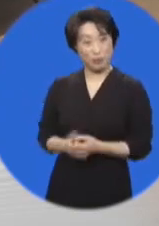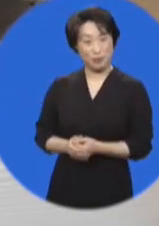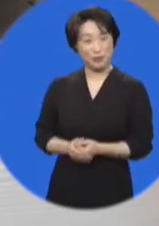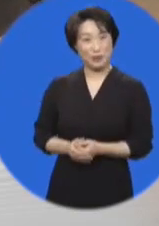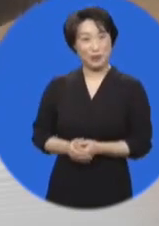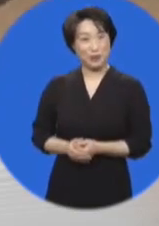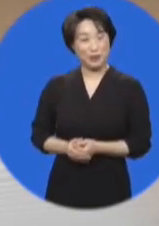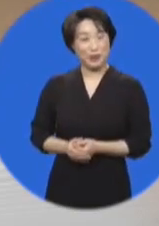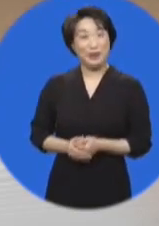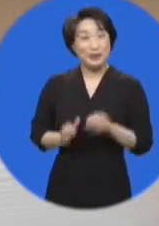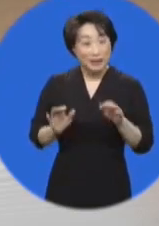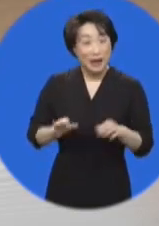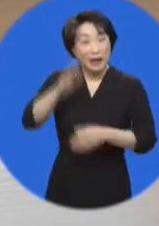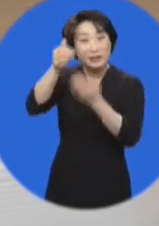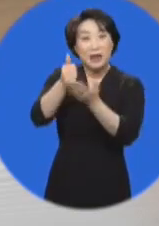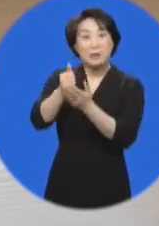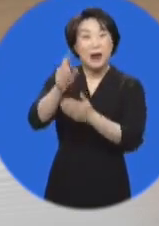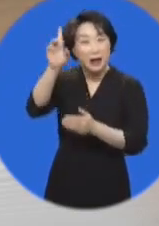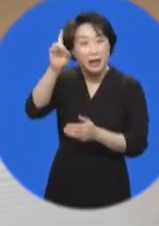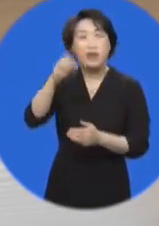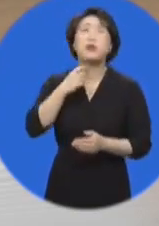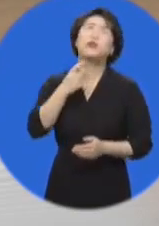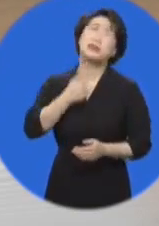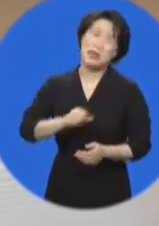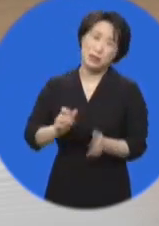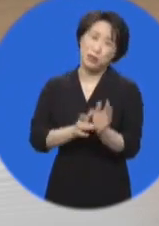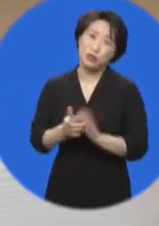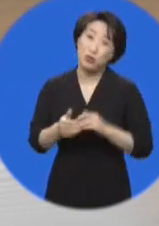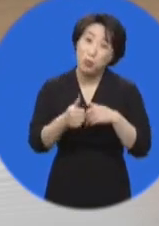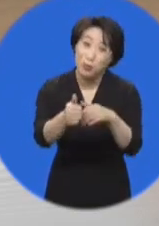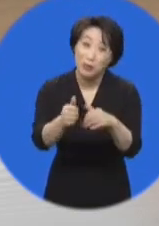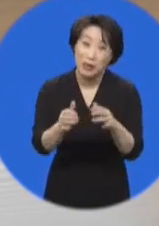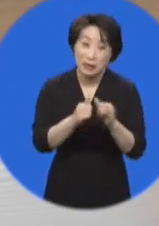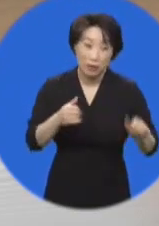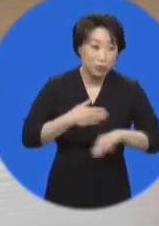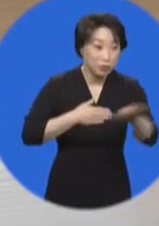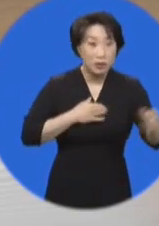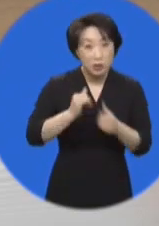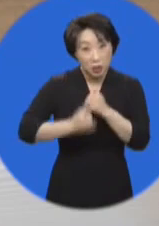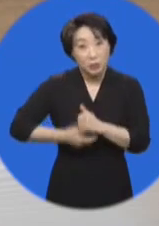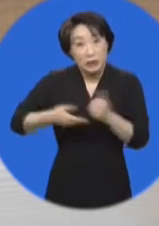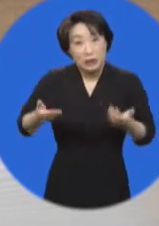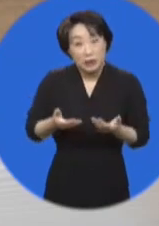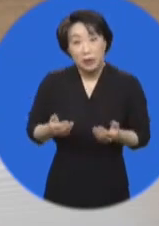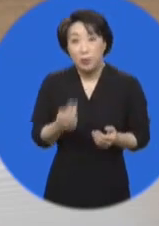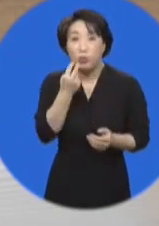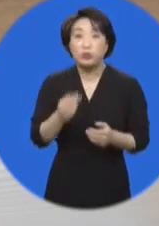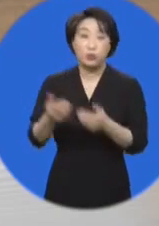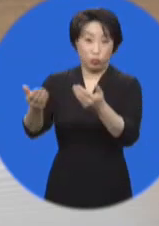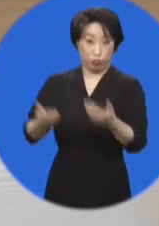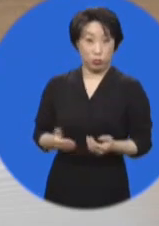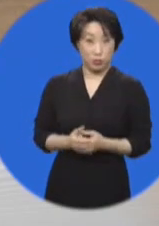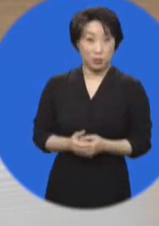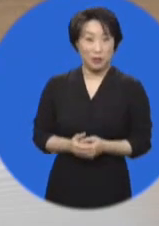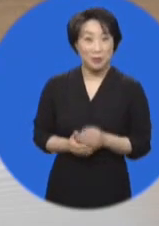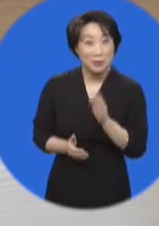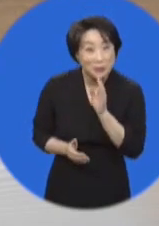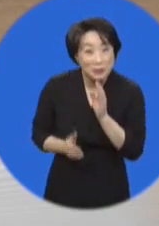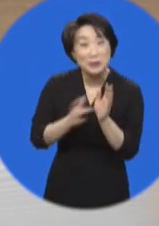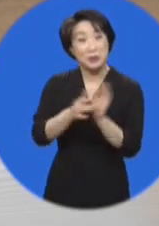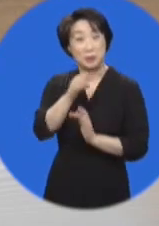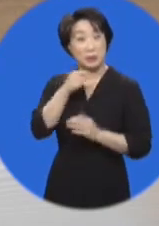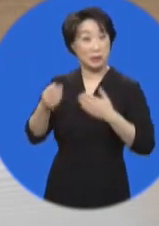예, 하나님은 하나밖에 없는 독생자도 인간을 섬기는데 목숨을 죽여서 그 피를